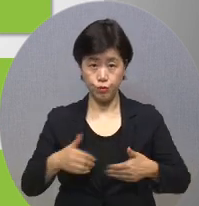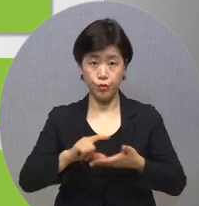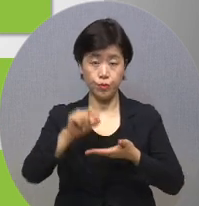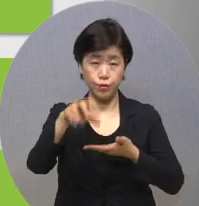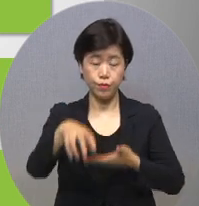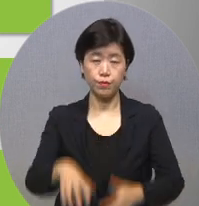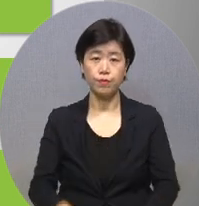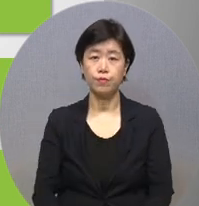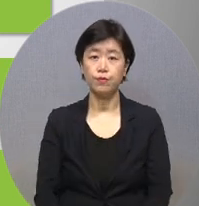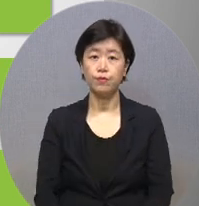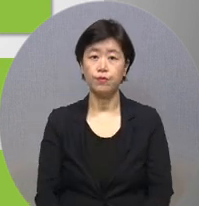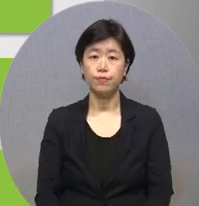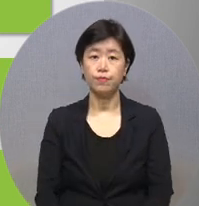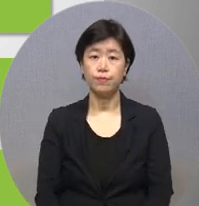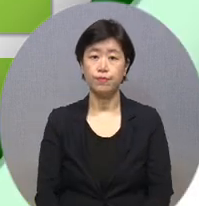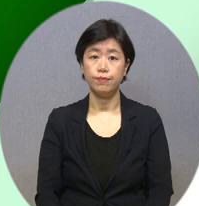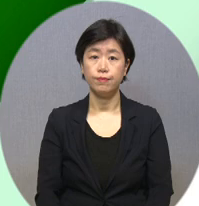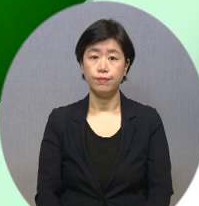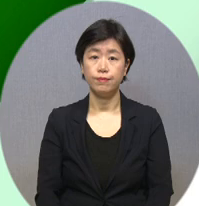충남지사입니다.